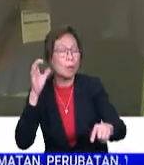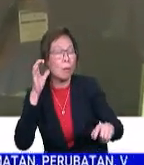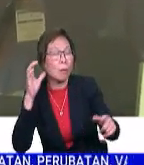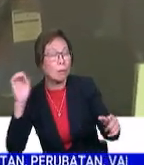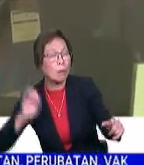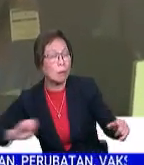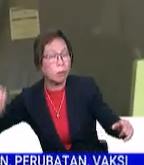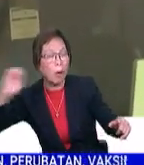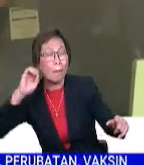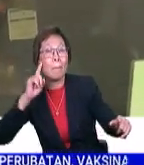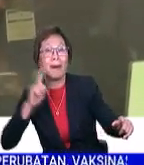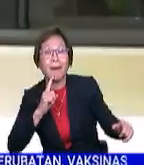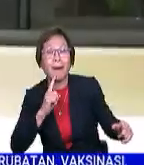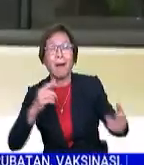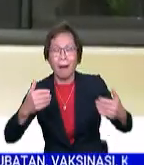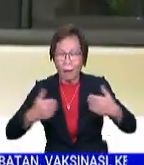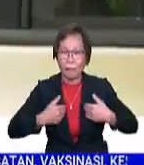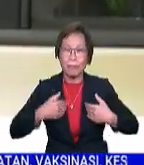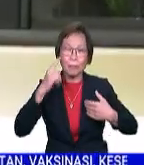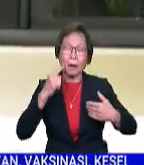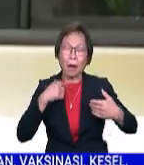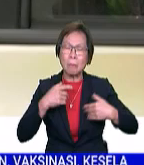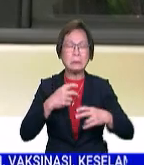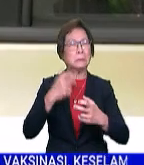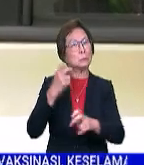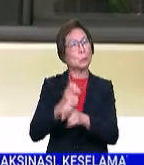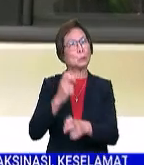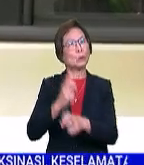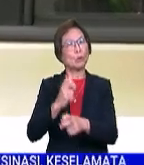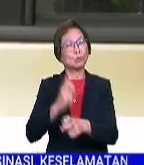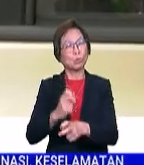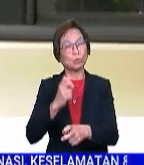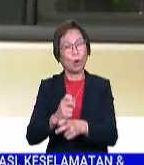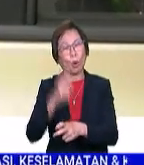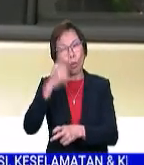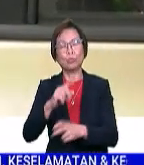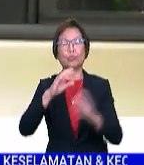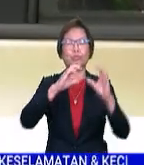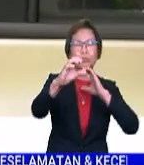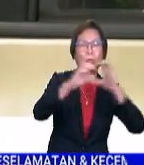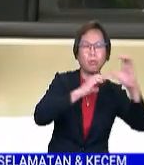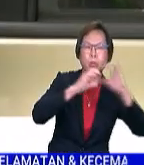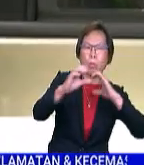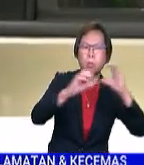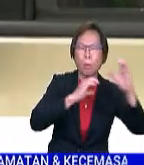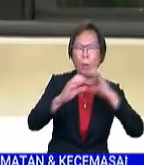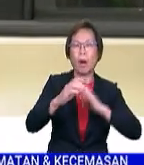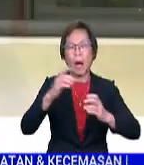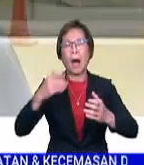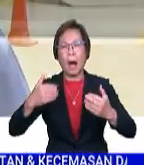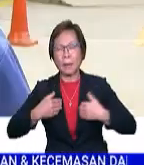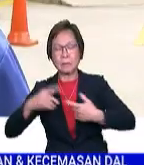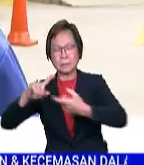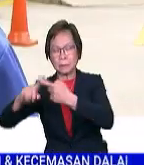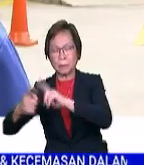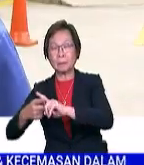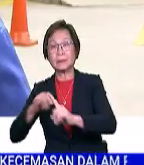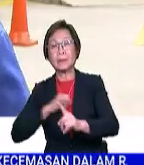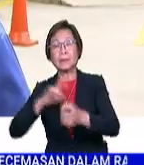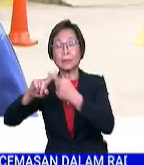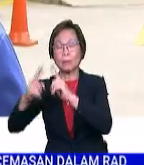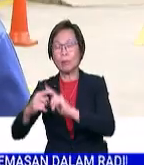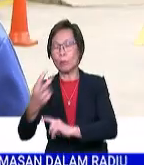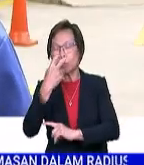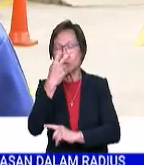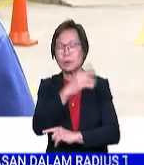justru terdapat kekangan daripada segi mereka untuk berkomunikasi. Dan ada juga sahabat-sahabat saya yang